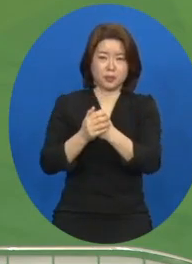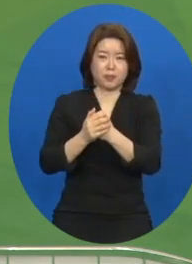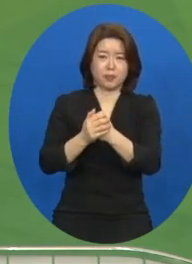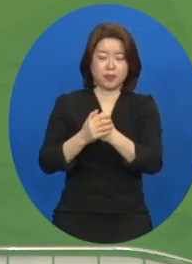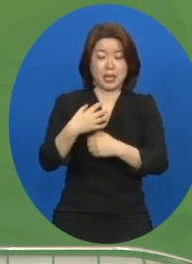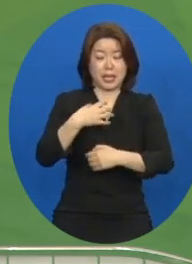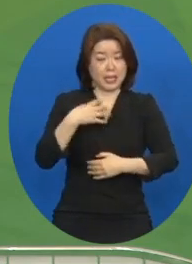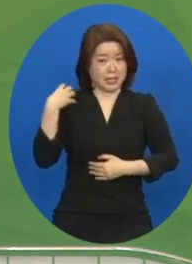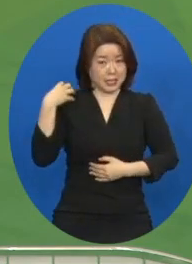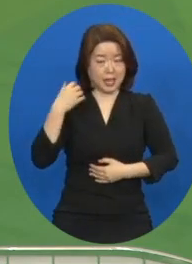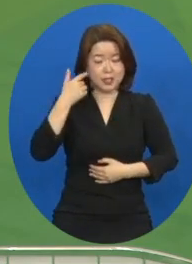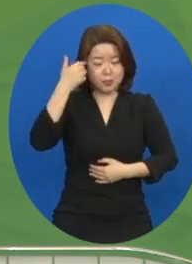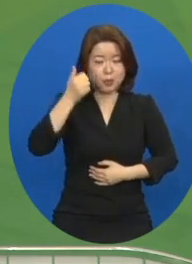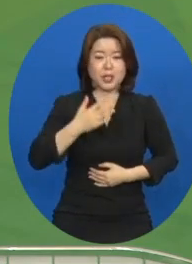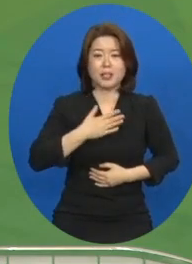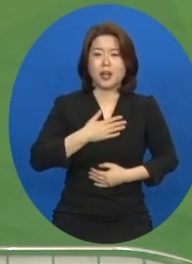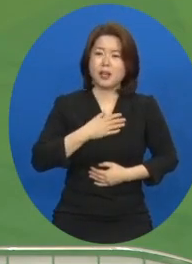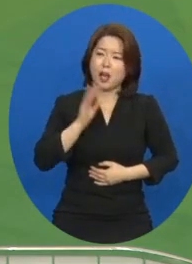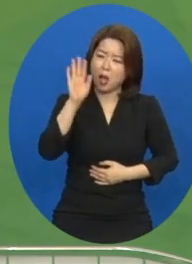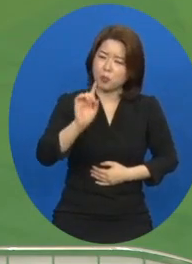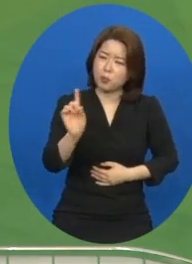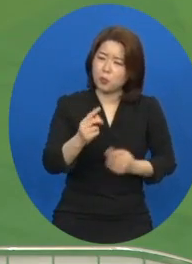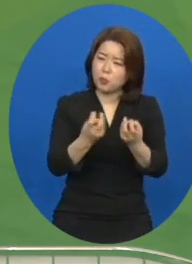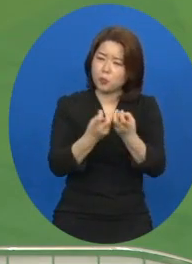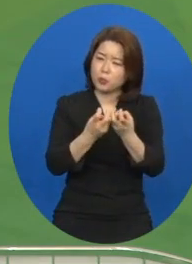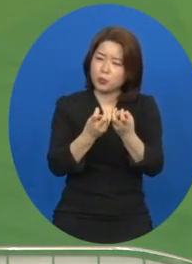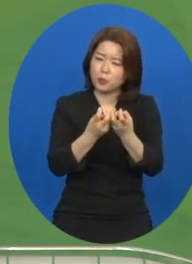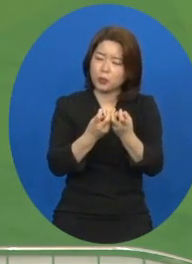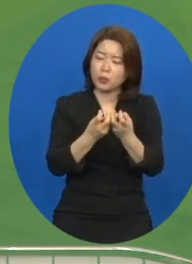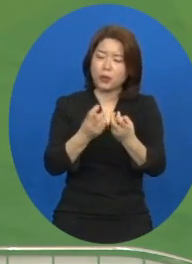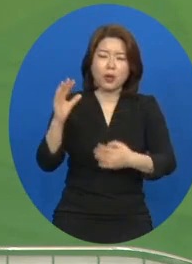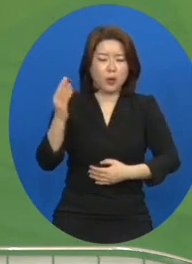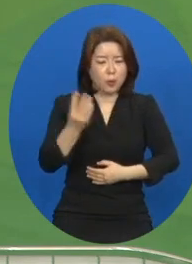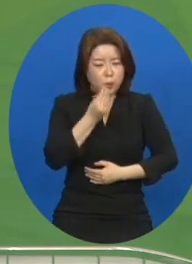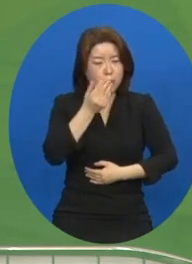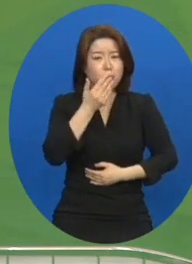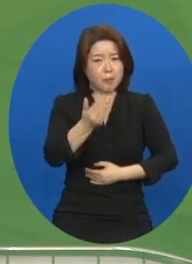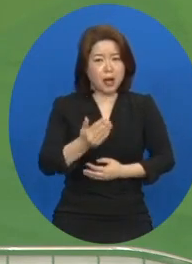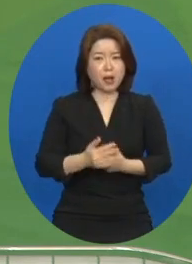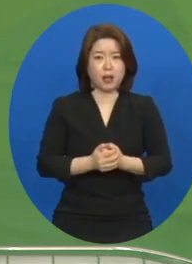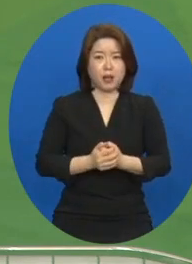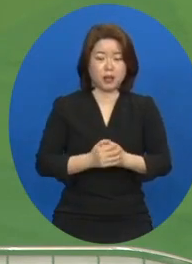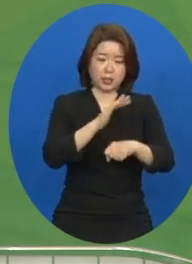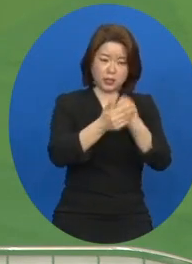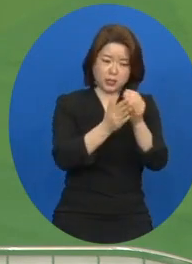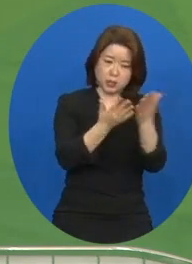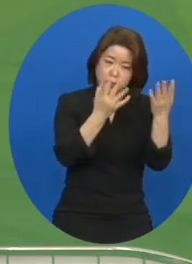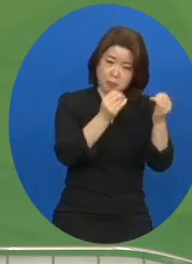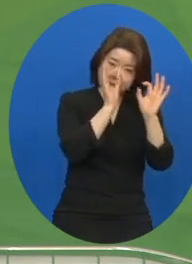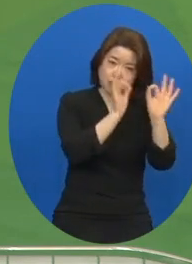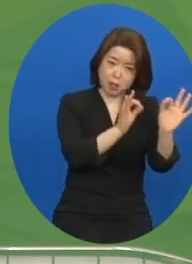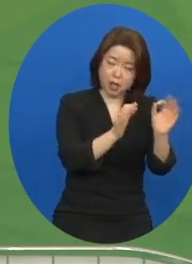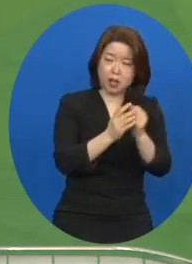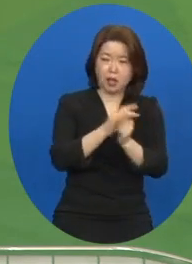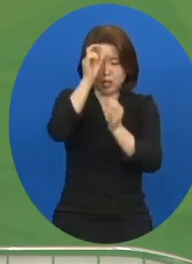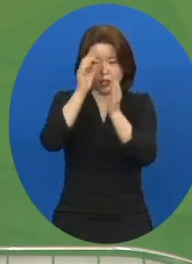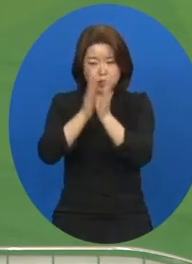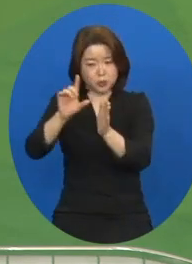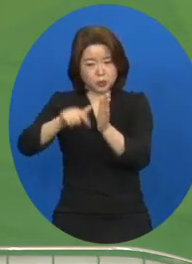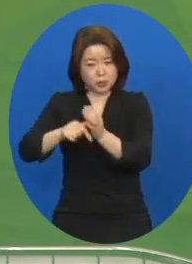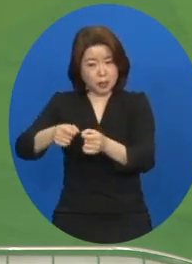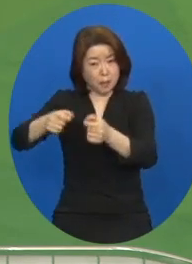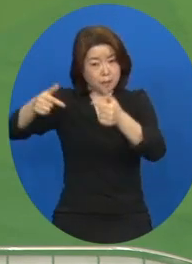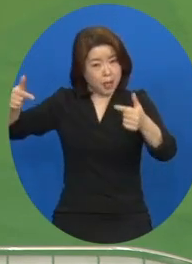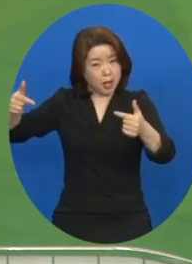목사인 저는 어떻게 하는 게 거룩한 것입니까? 성경을 더 많이 보는 것입니까? 기도 시간을 더 많이